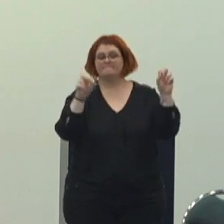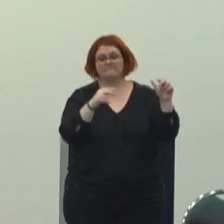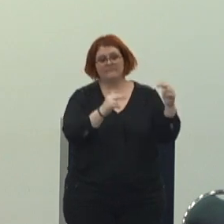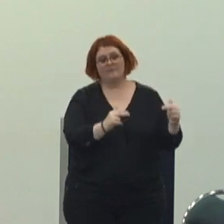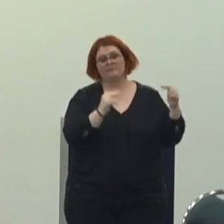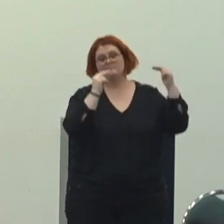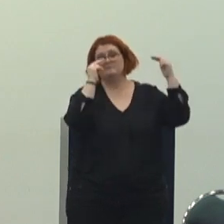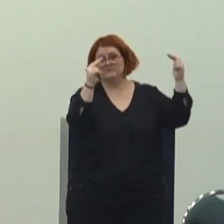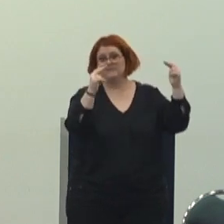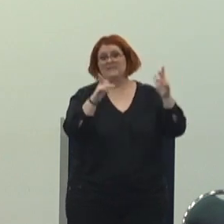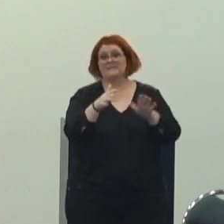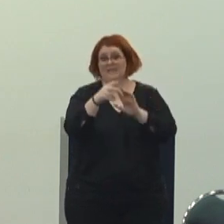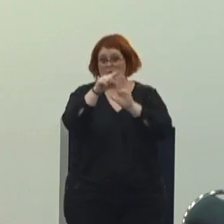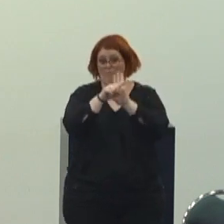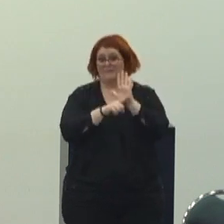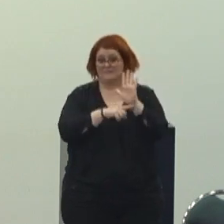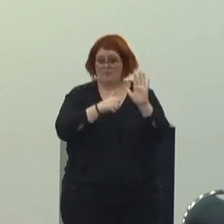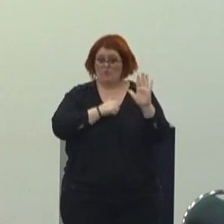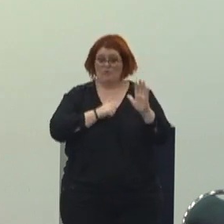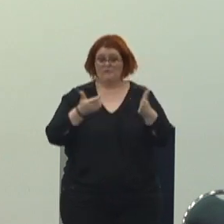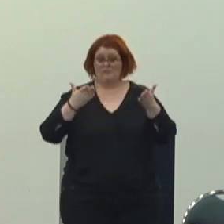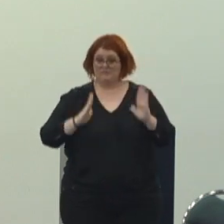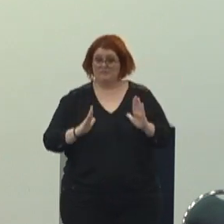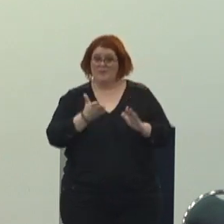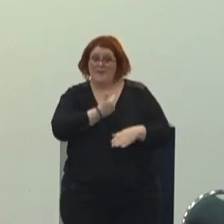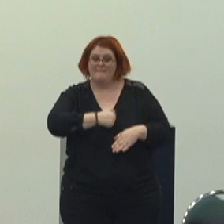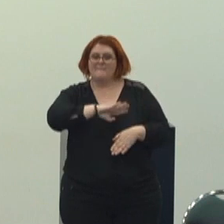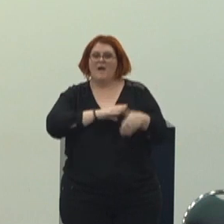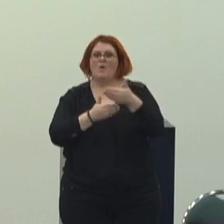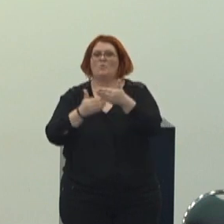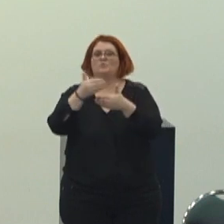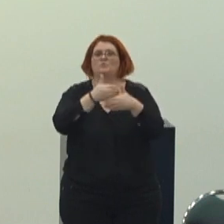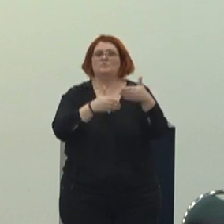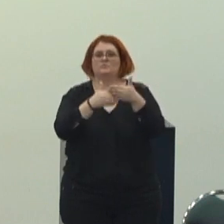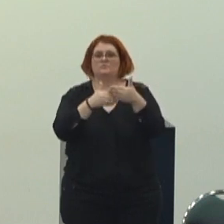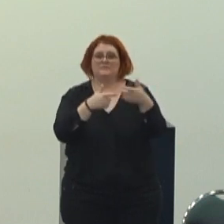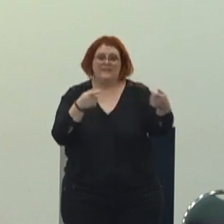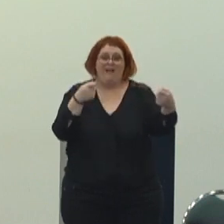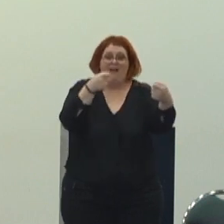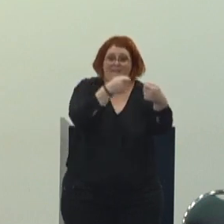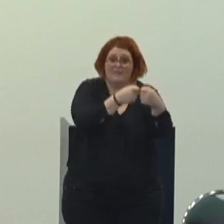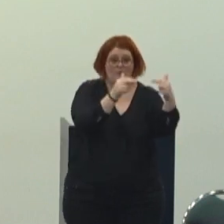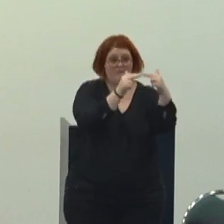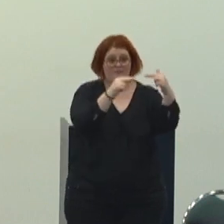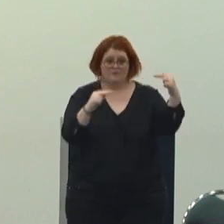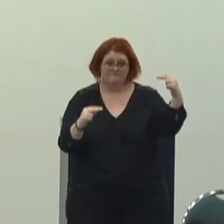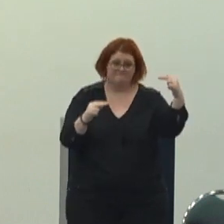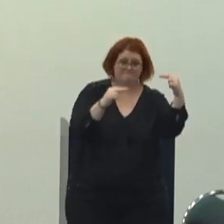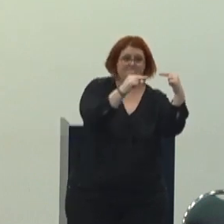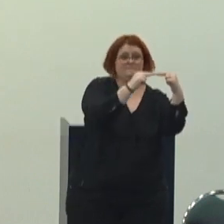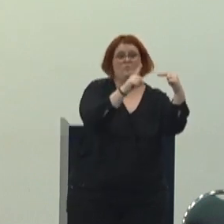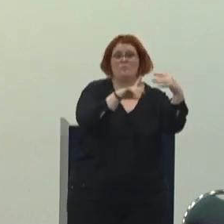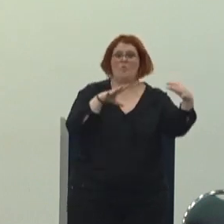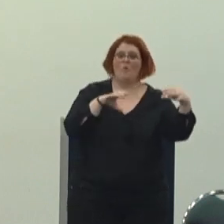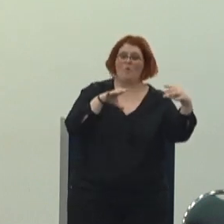C'est le principe d'autodétermination qui vient, par construction, se placer au niveau de chacun pour le rejoindre dans ses